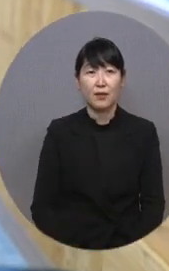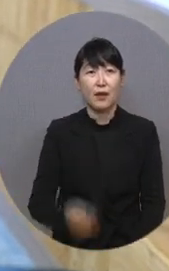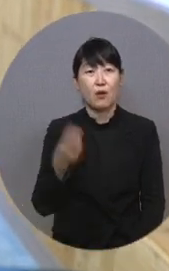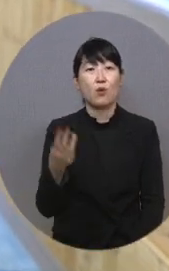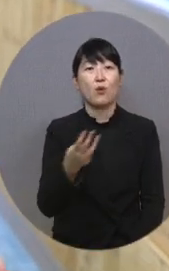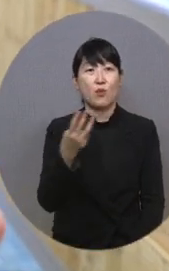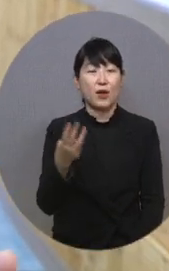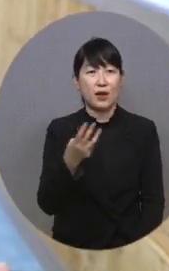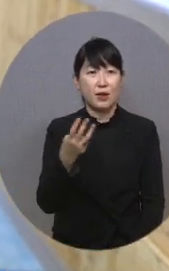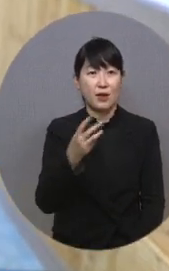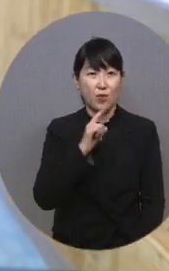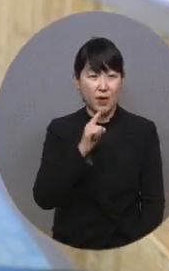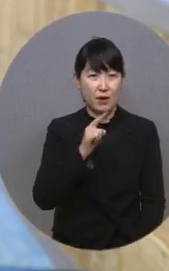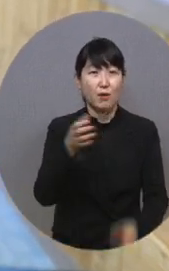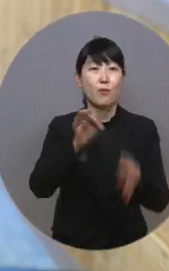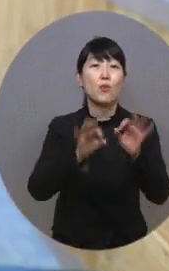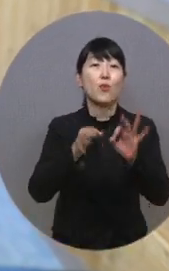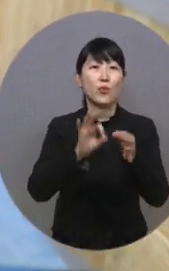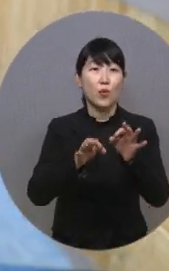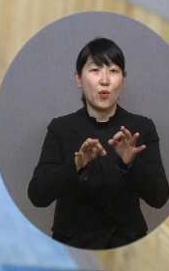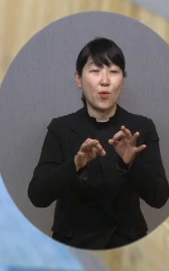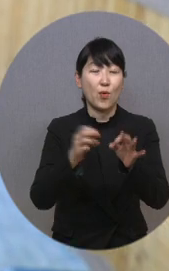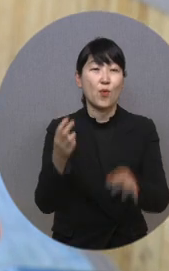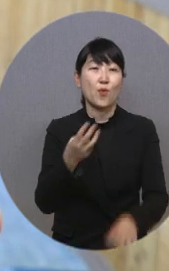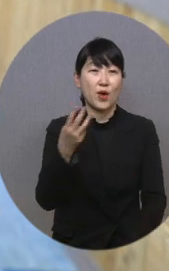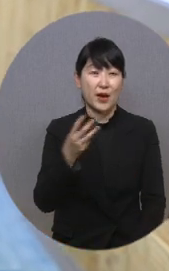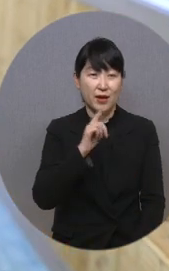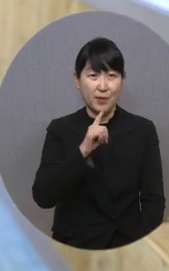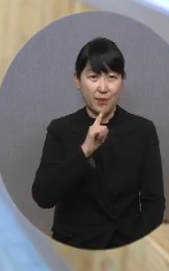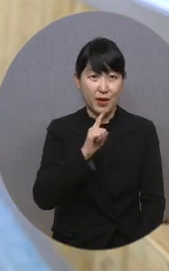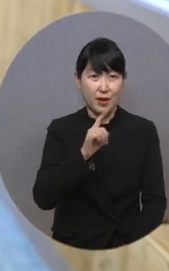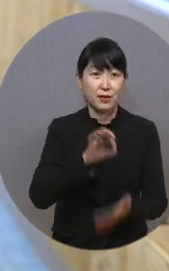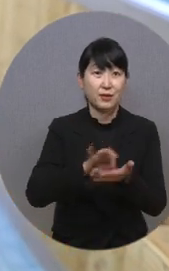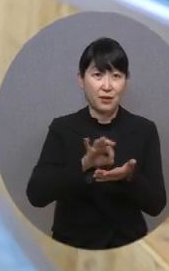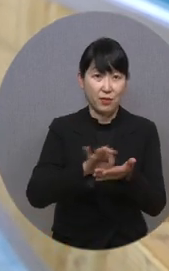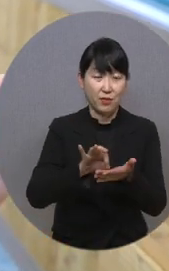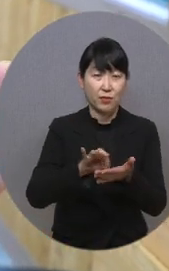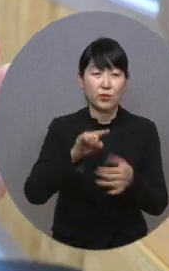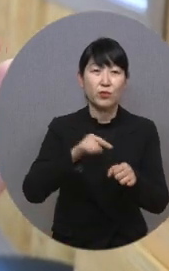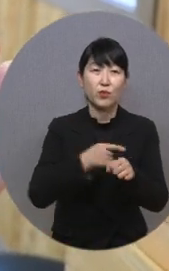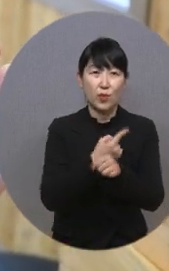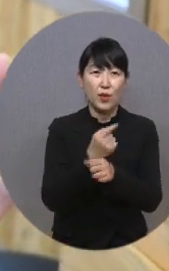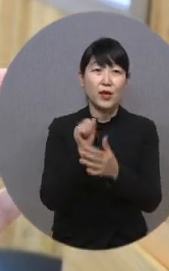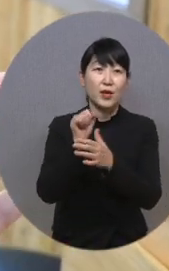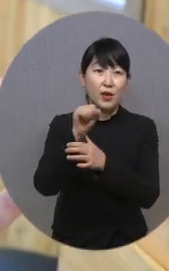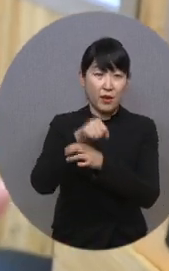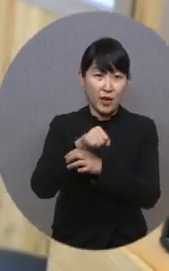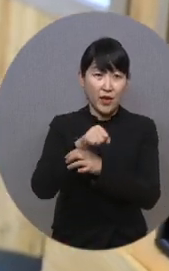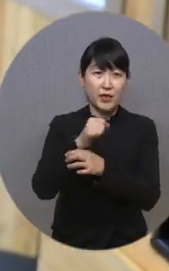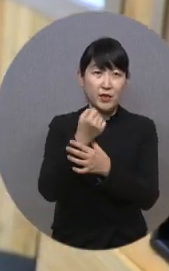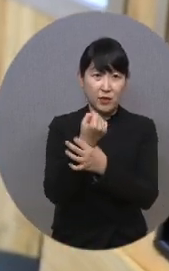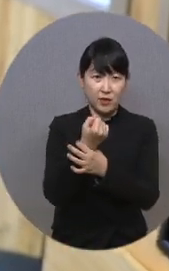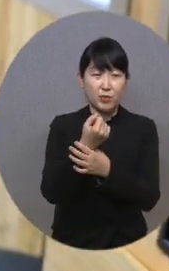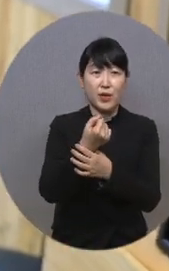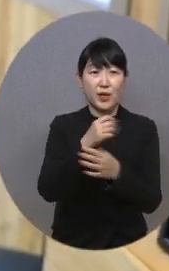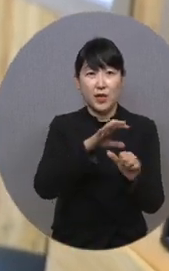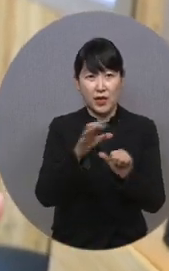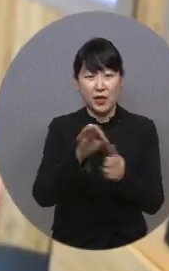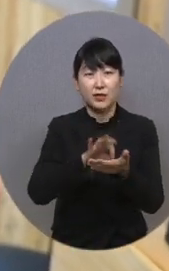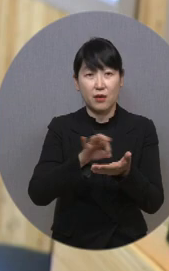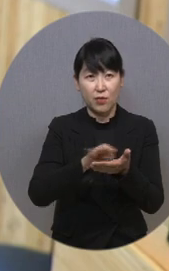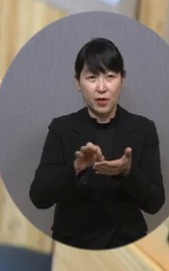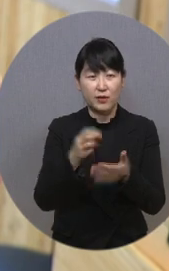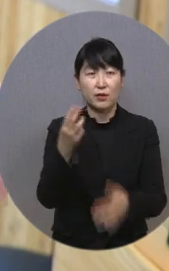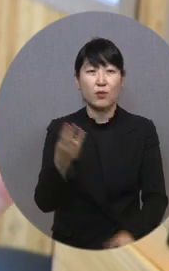그러면 이제 포도로 원료로 했을 때 와인이라 칭하고 아, 예. 나머지 다른 과실을 가지고 와인을 담았을